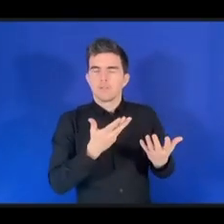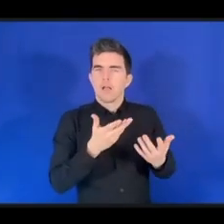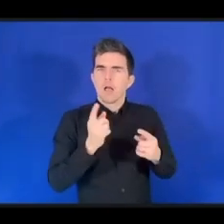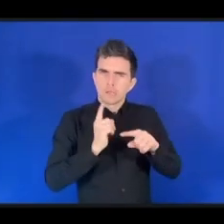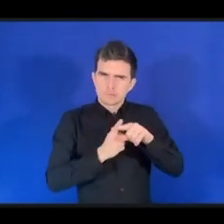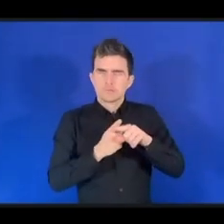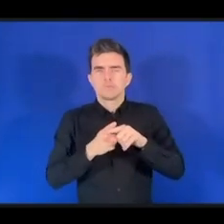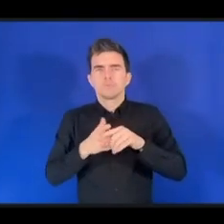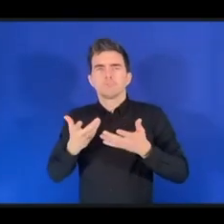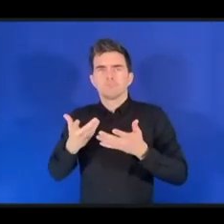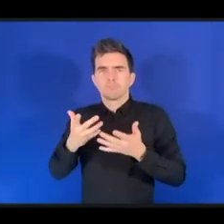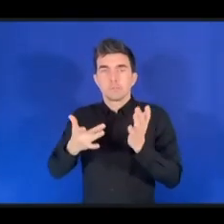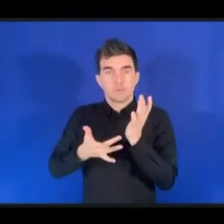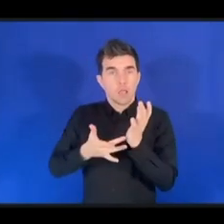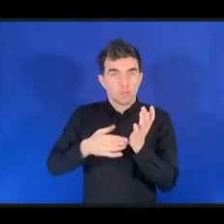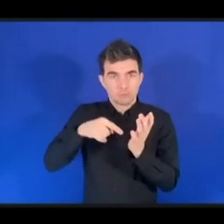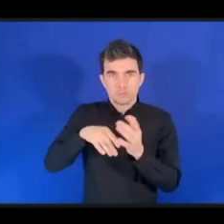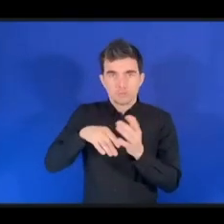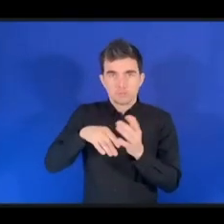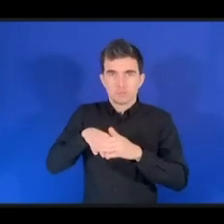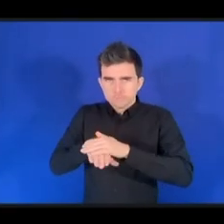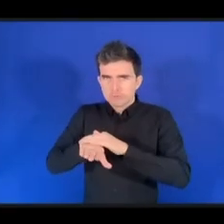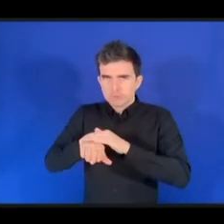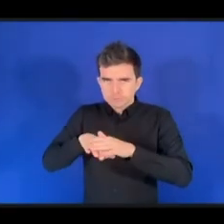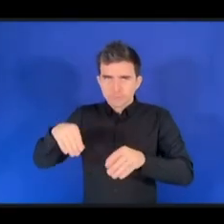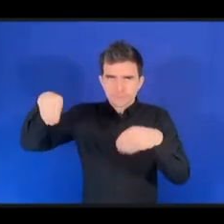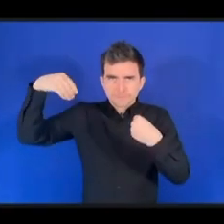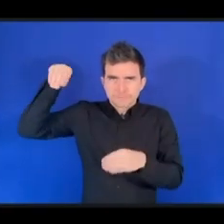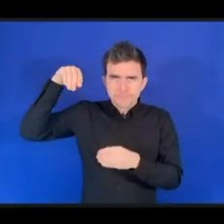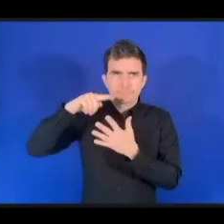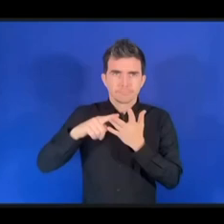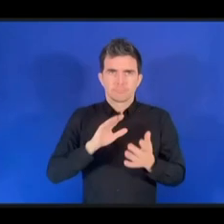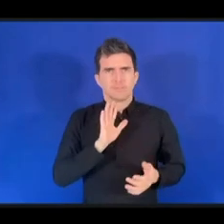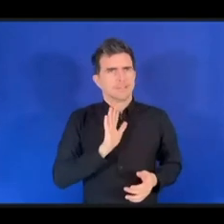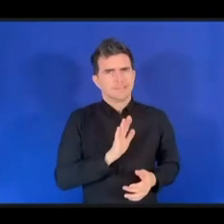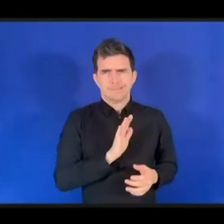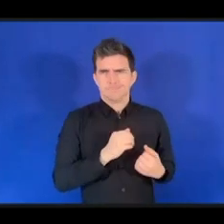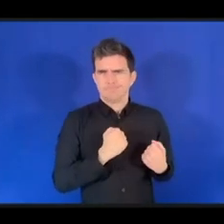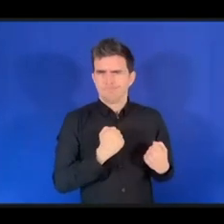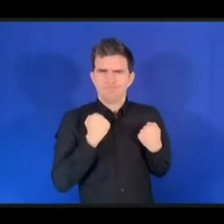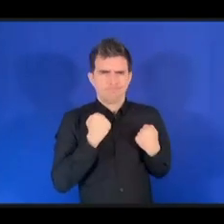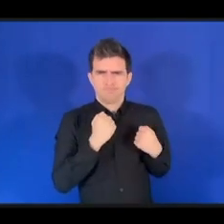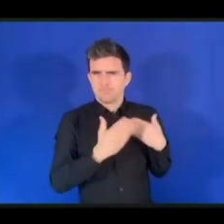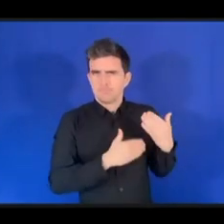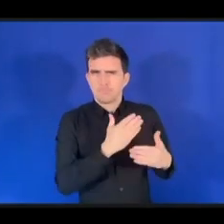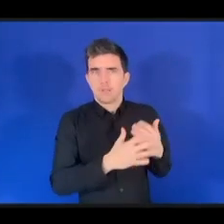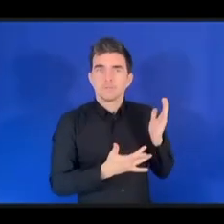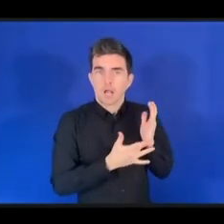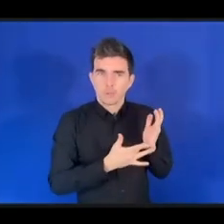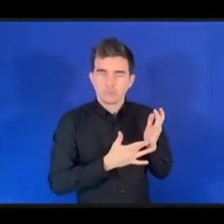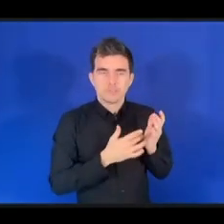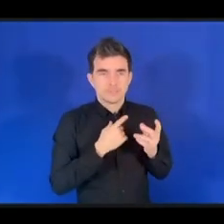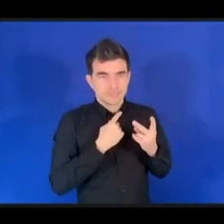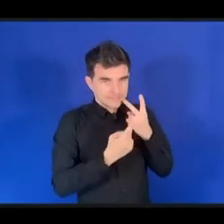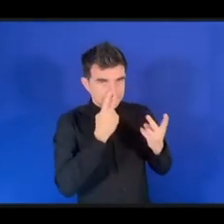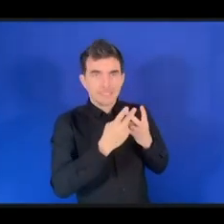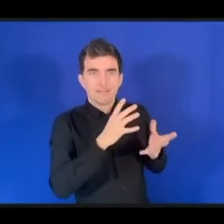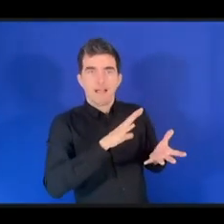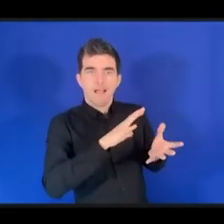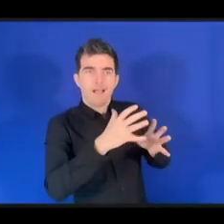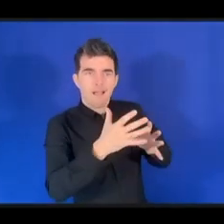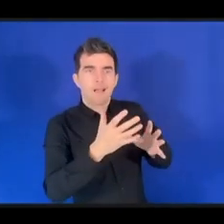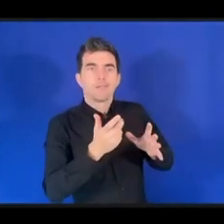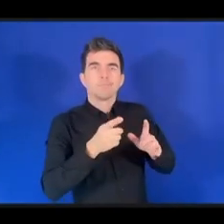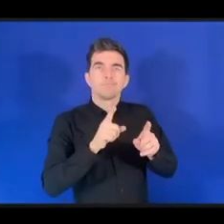جديده حولت هذه الصناعه الى اجهزه متقدمه جدا من